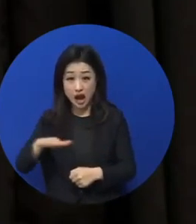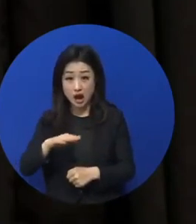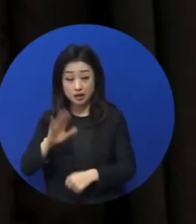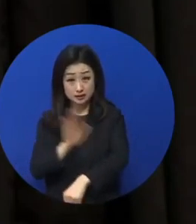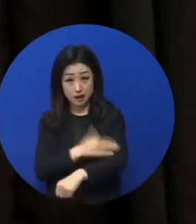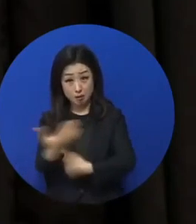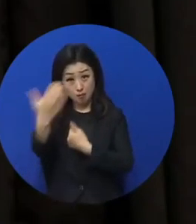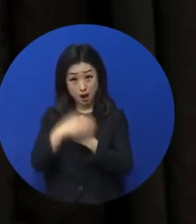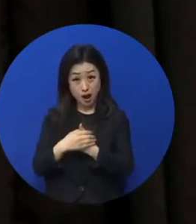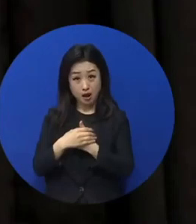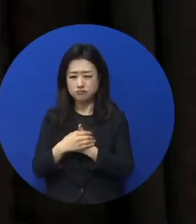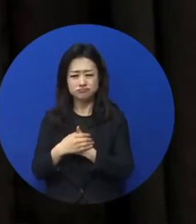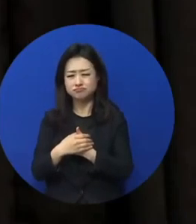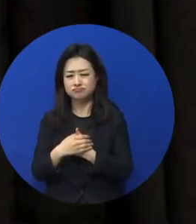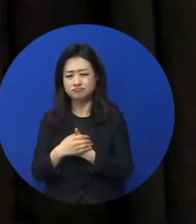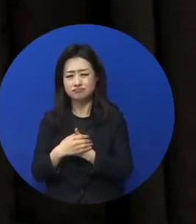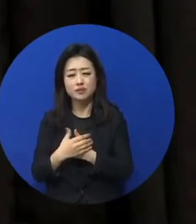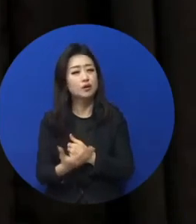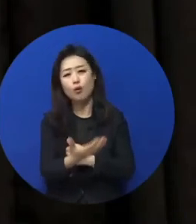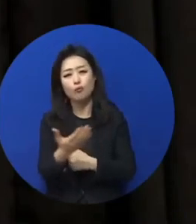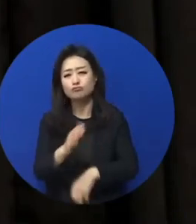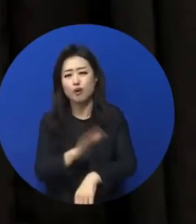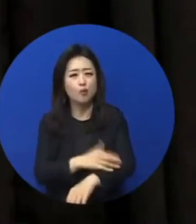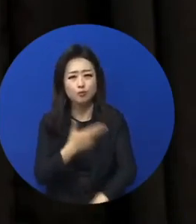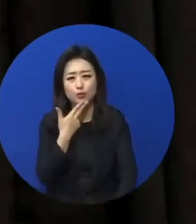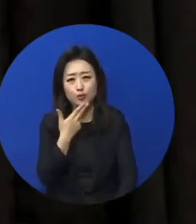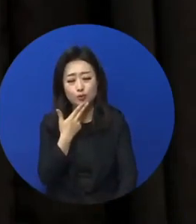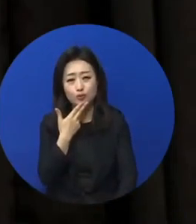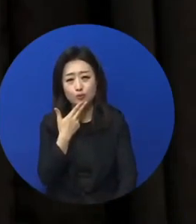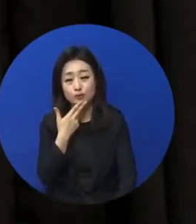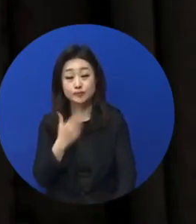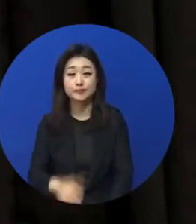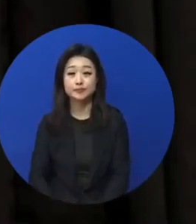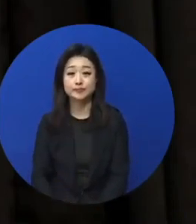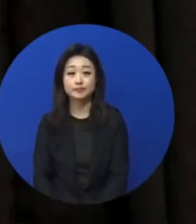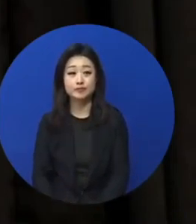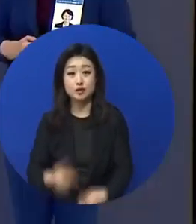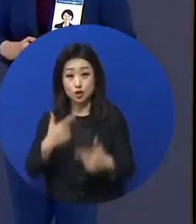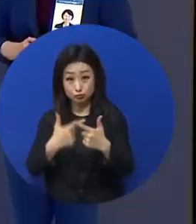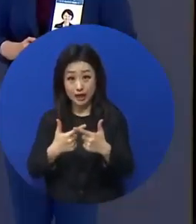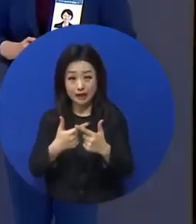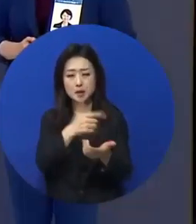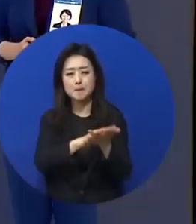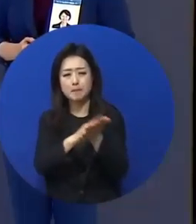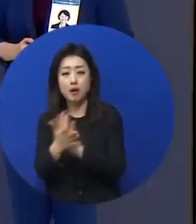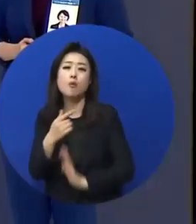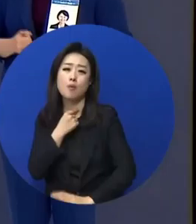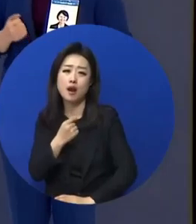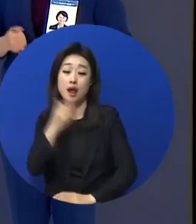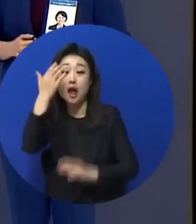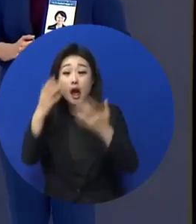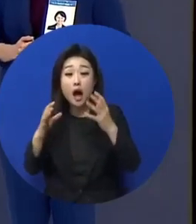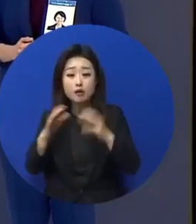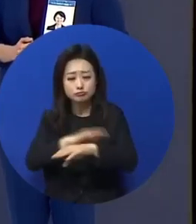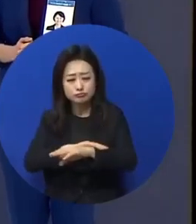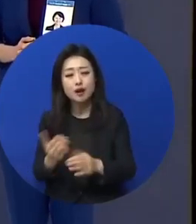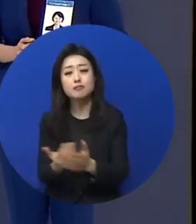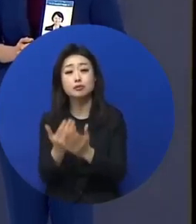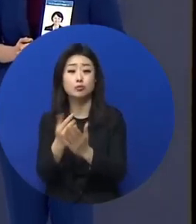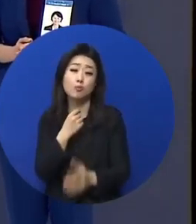됩니까? 여러분들 잘못 아닙니다. 우리는 부산이 바뀌고 대한민국이 잘 되길